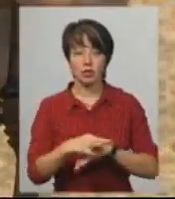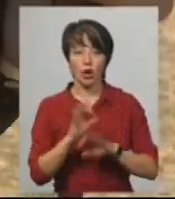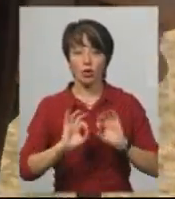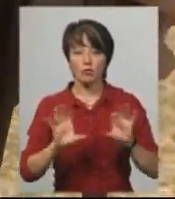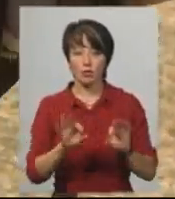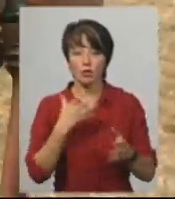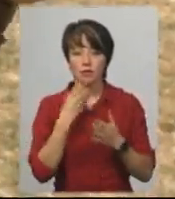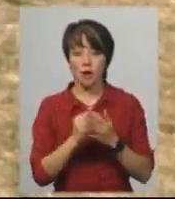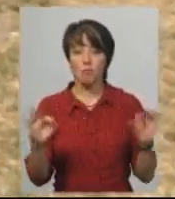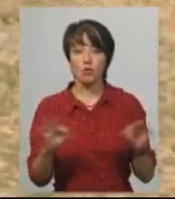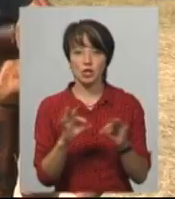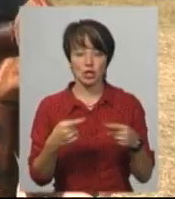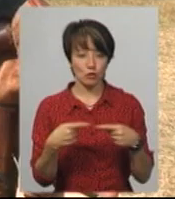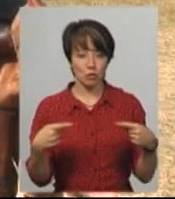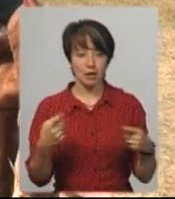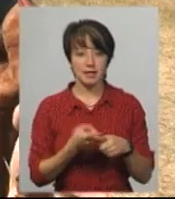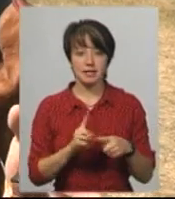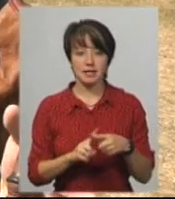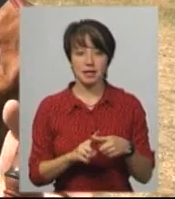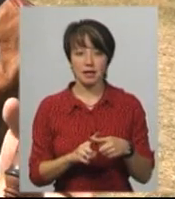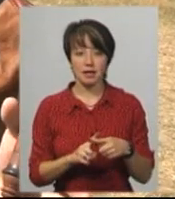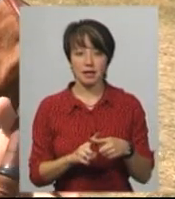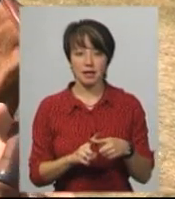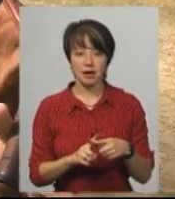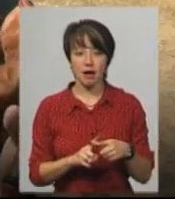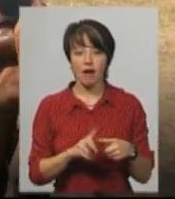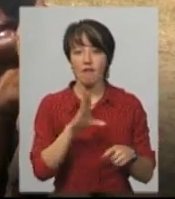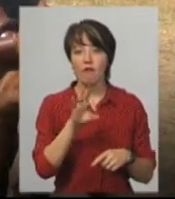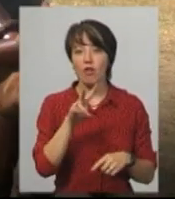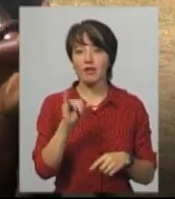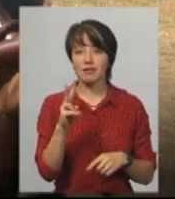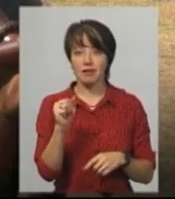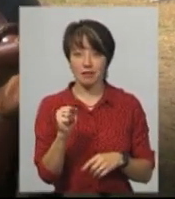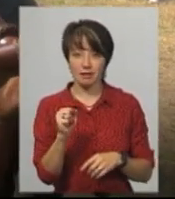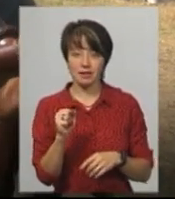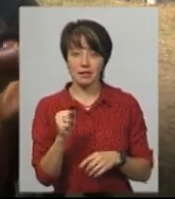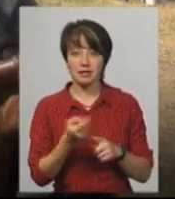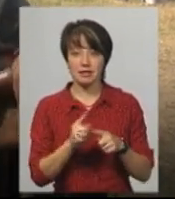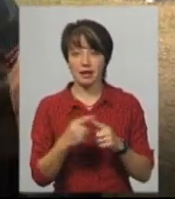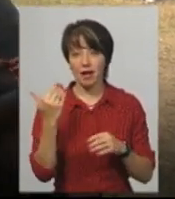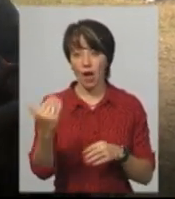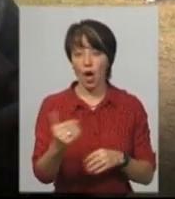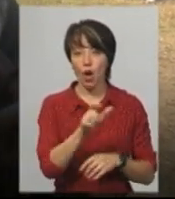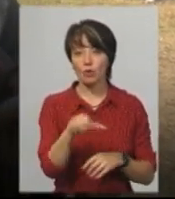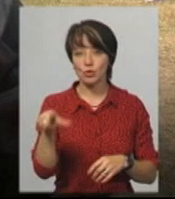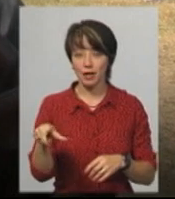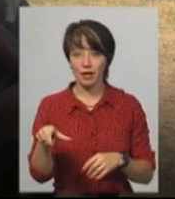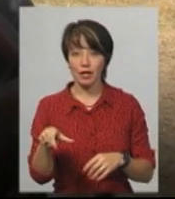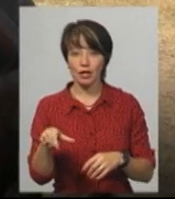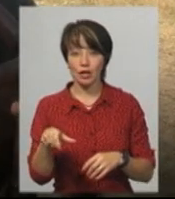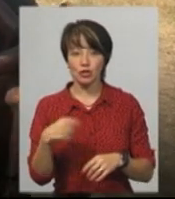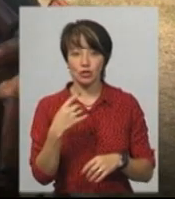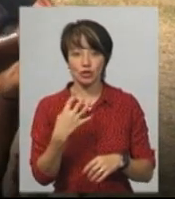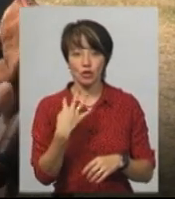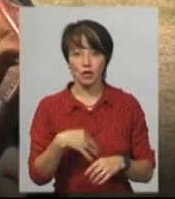про свій музичний інструмент. Це волинка насправді. Ось, і хоча волинка переважно асоціюється у людей з Шотландією, ну на мені така картата спідничка, яка